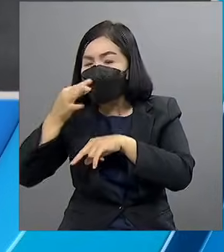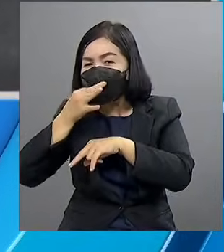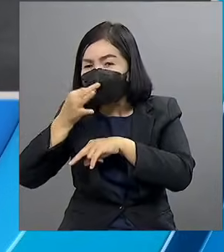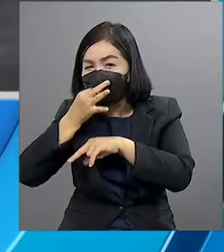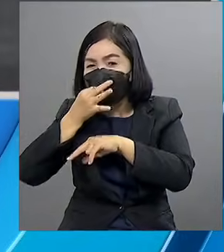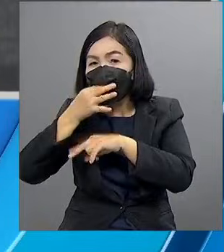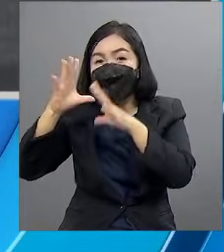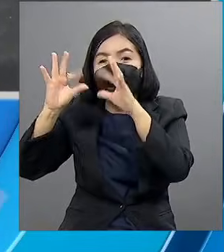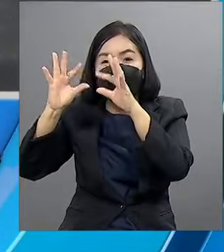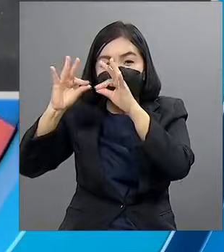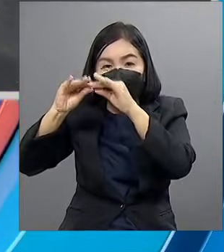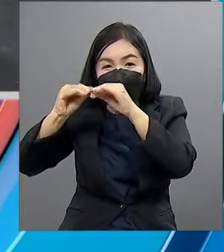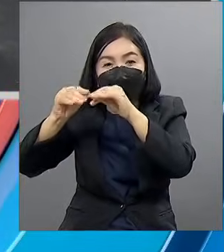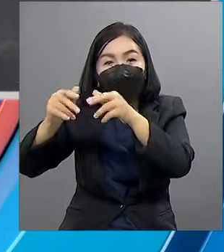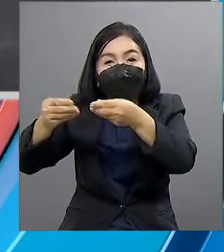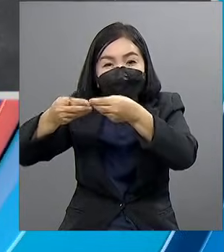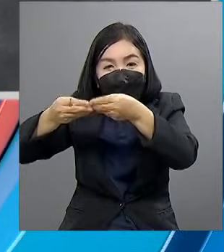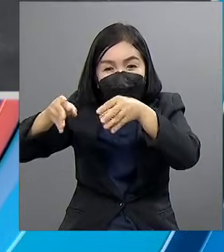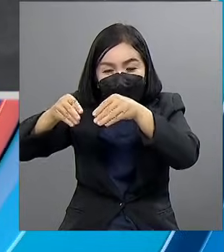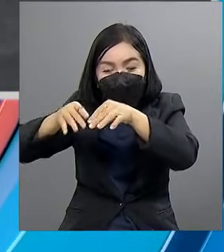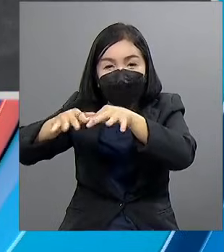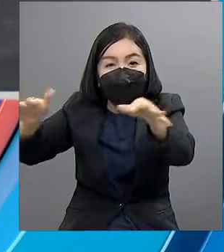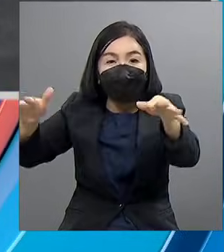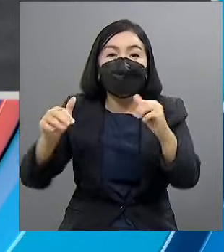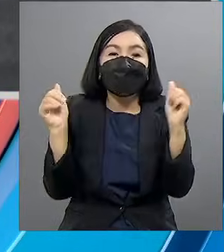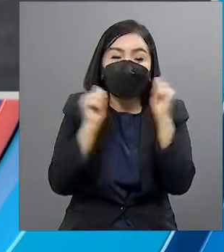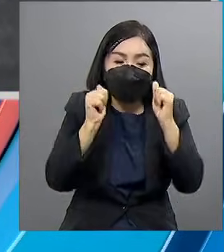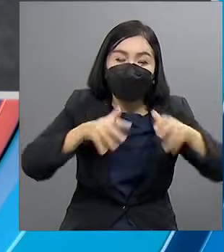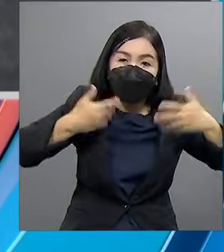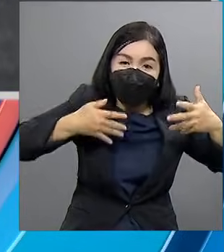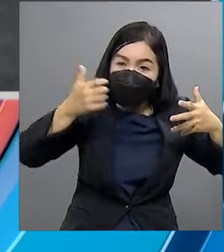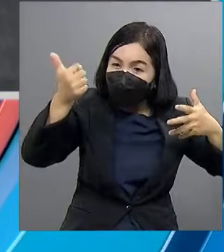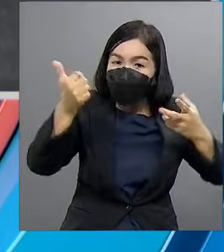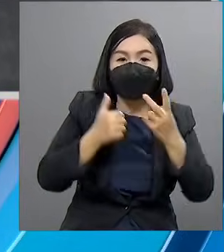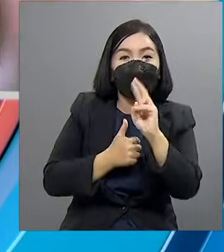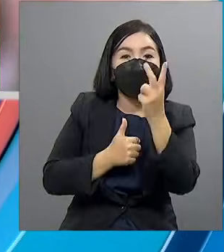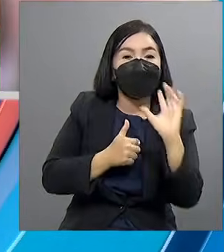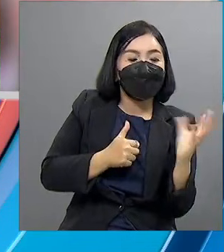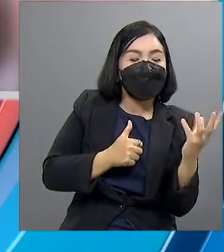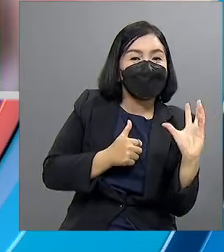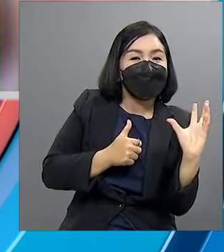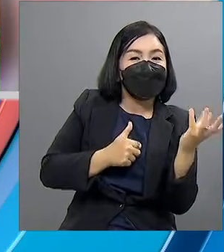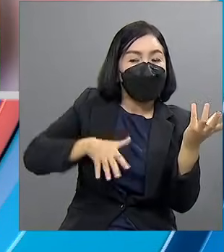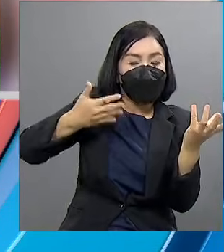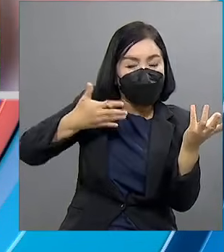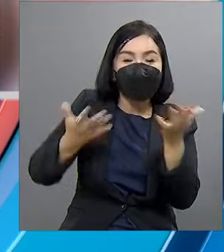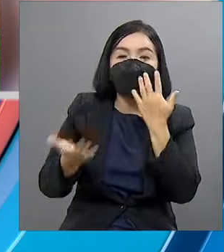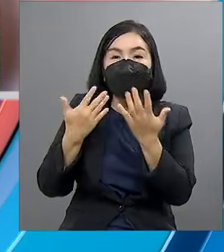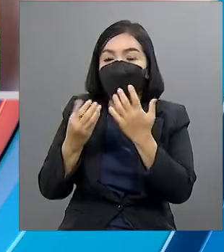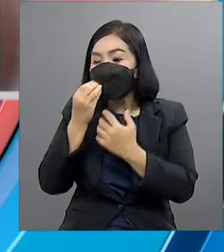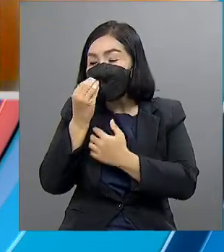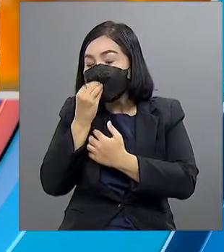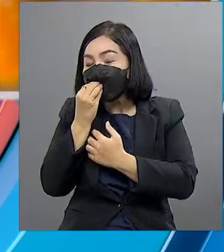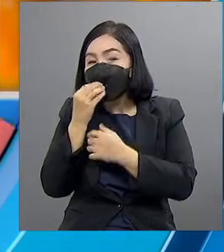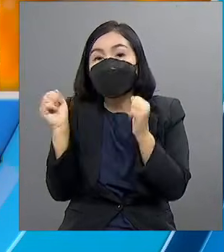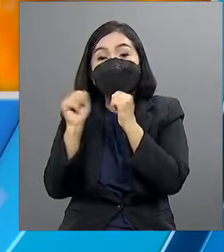ก็กินได้2แบบแบบเย็นกับแบบอุ่นนะคะก็สามารถเวฟกินได้หรือว่ากินแบบเย็นได้เลยค่ะเป็นขนมหวานค่ะ